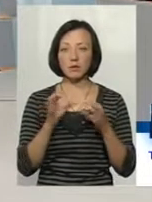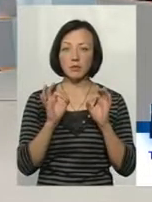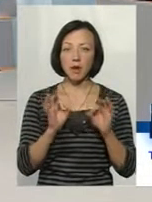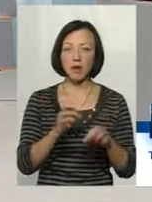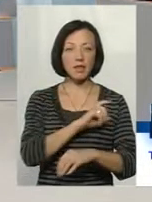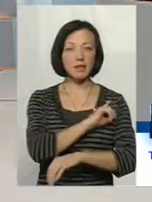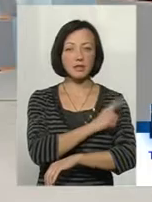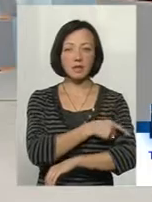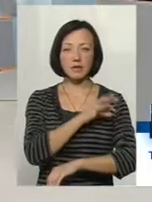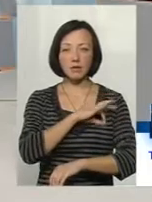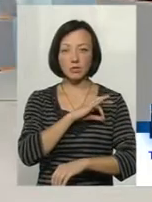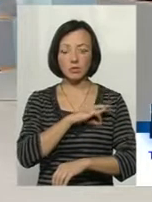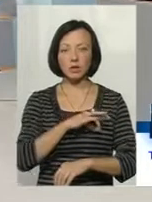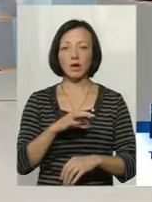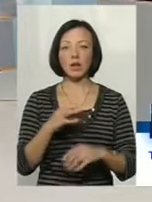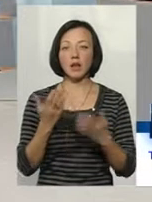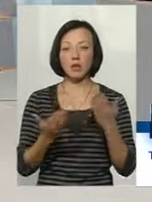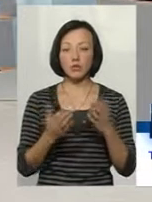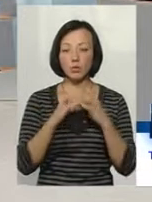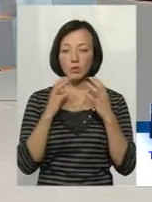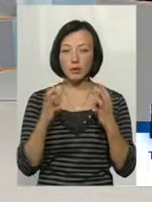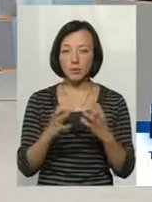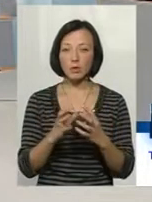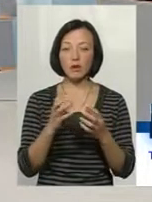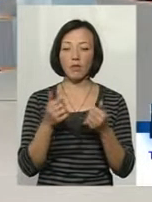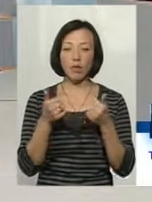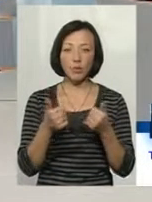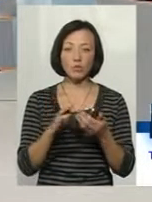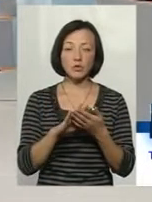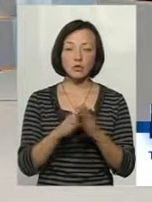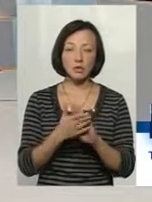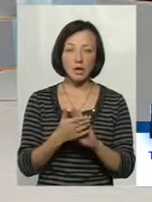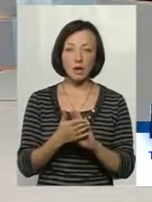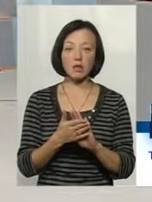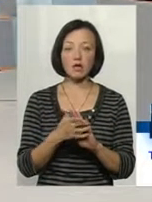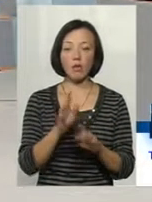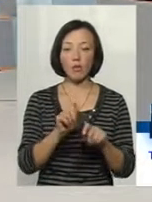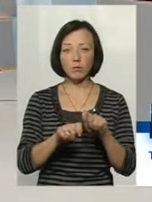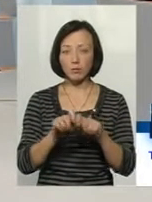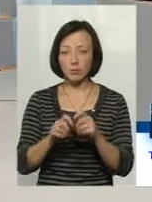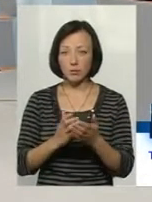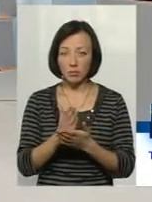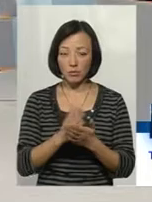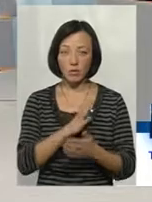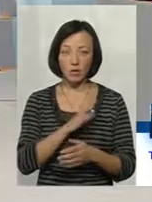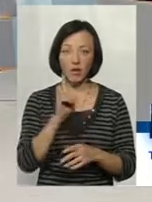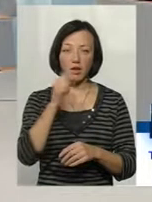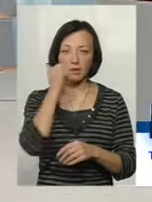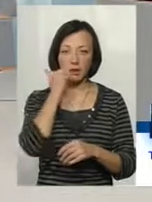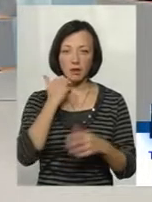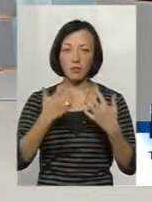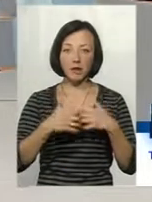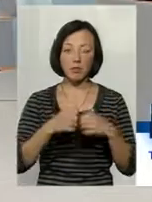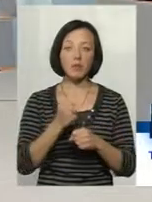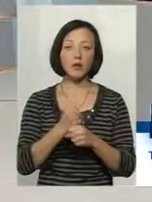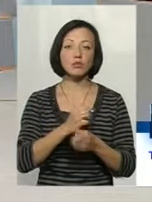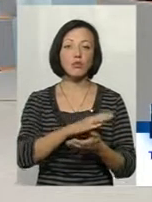сильно експлуатувався інтенсивно, утримувався в справному стані, своєчасно проходив обслуговування, може навіть і старий прилад